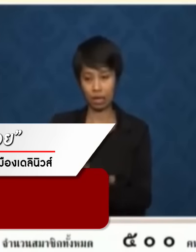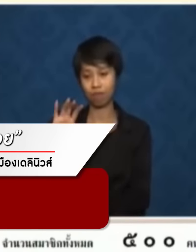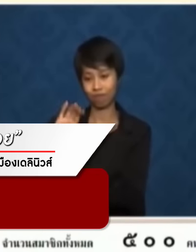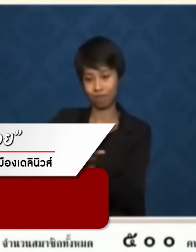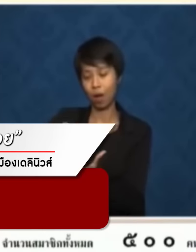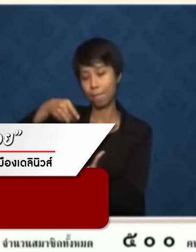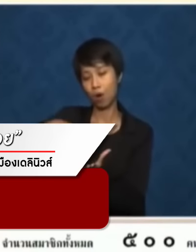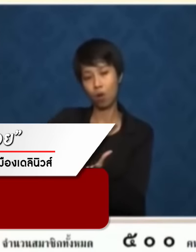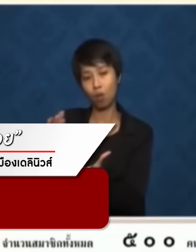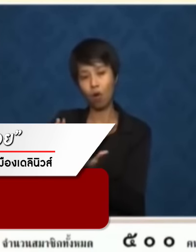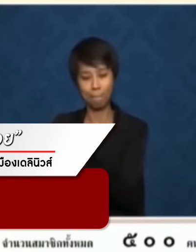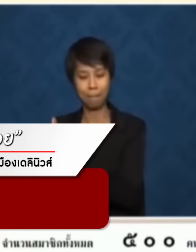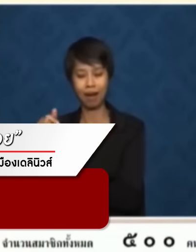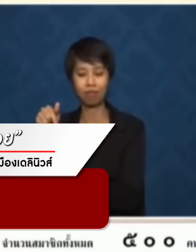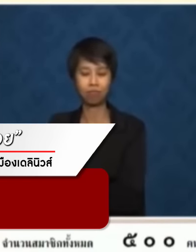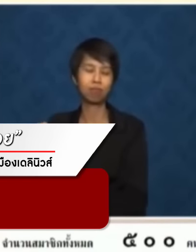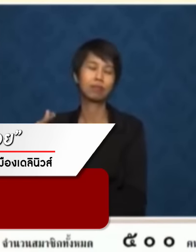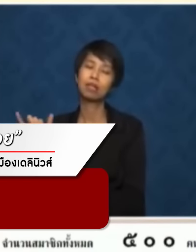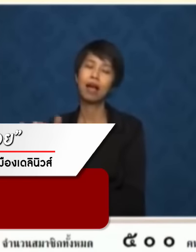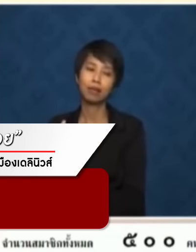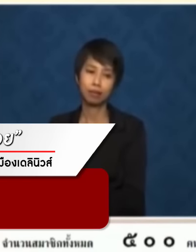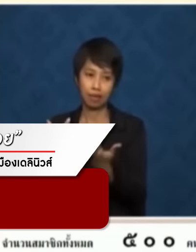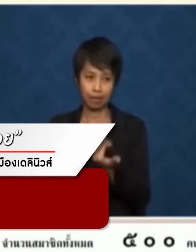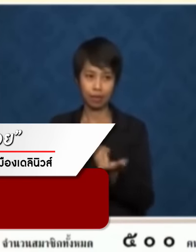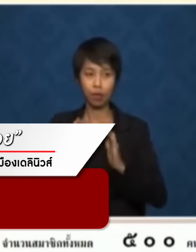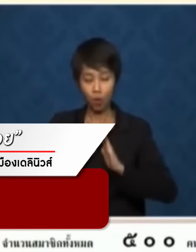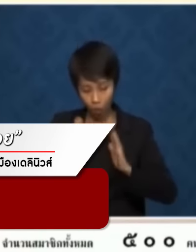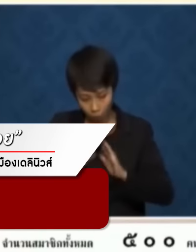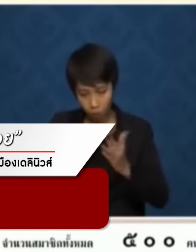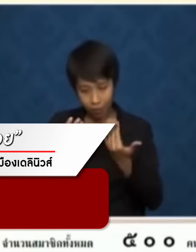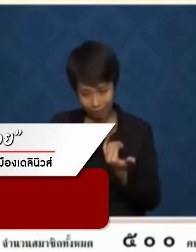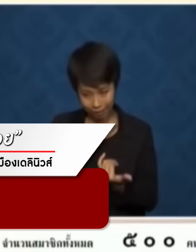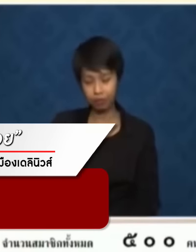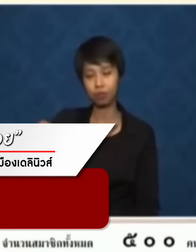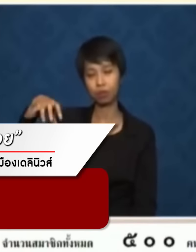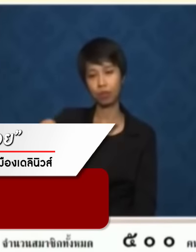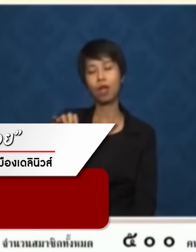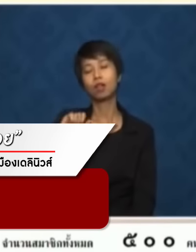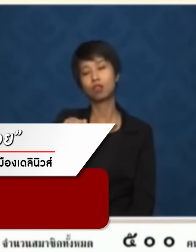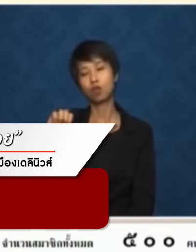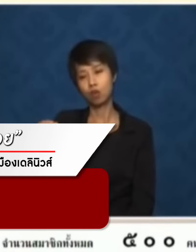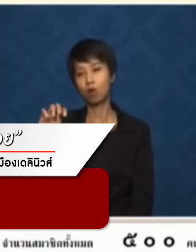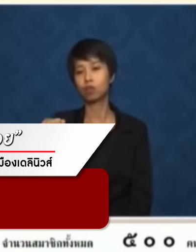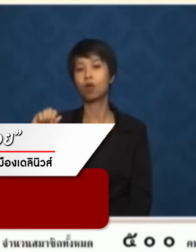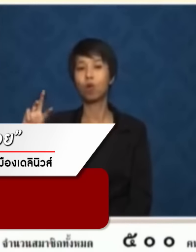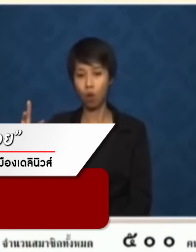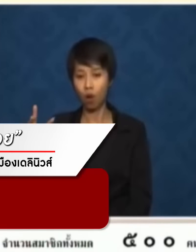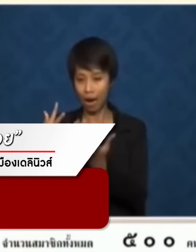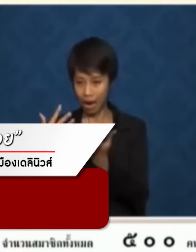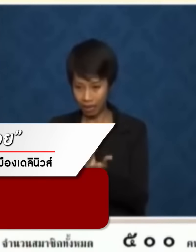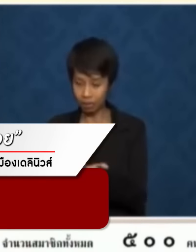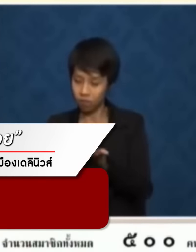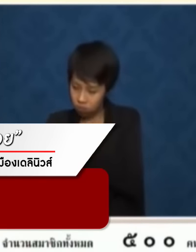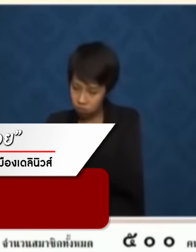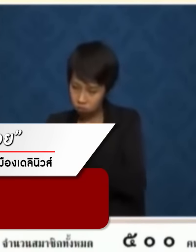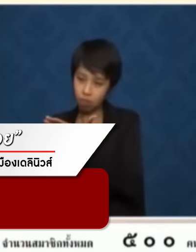าธันวาปี67นะครับก็น่าจะจบโครงการอะไรกันภายในแจกเงินกันในภายในธัน